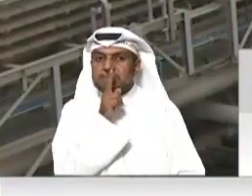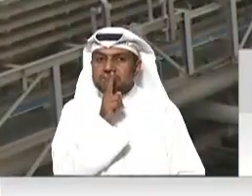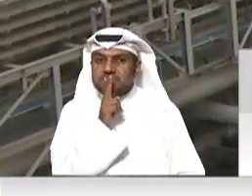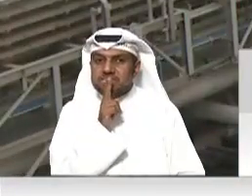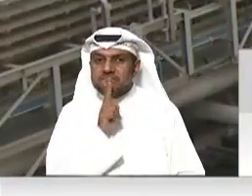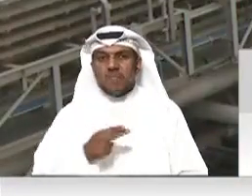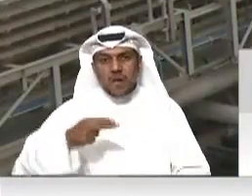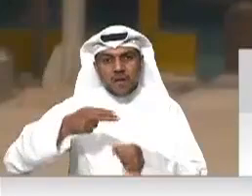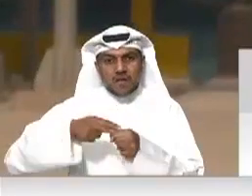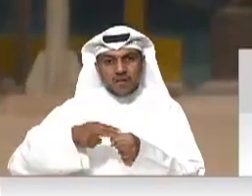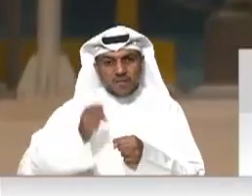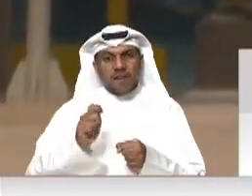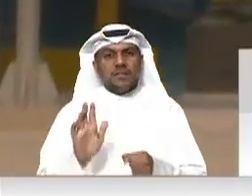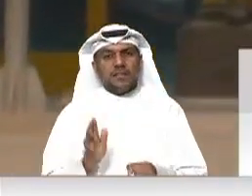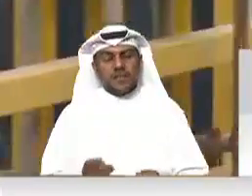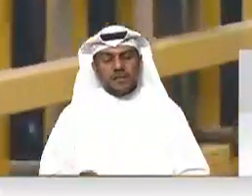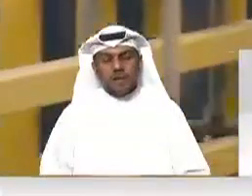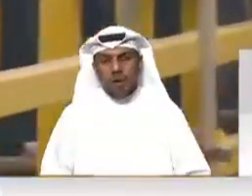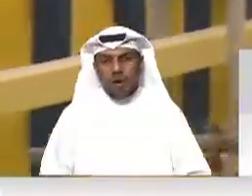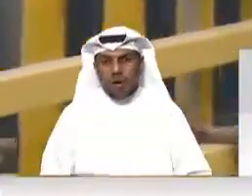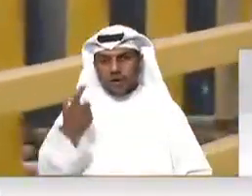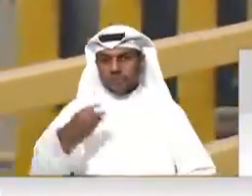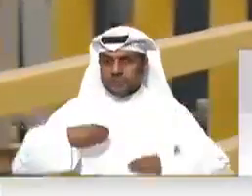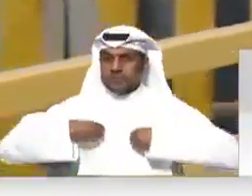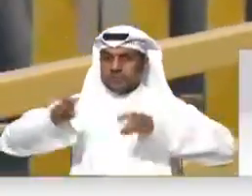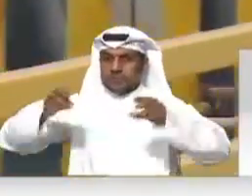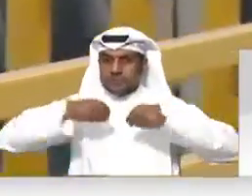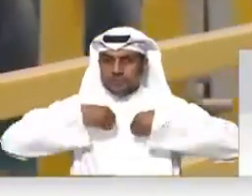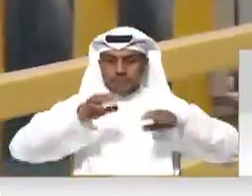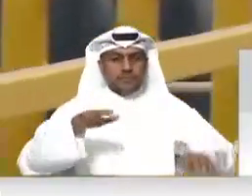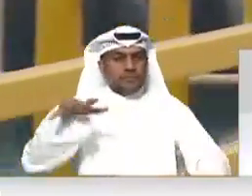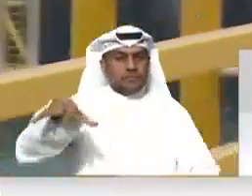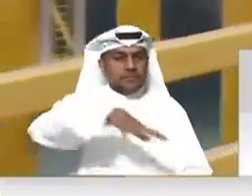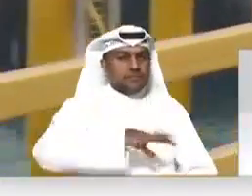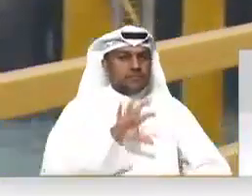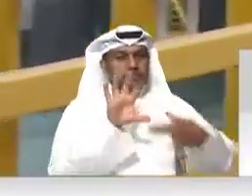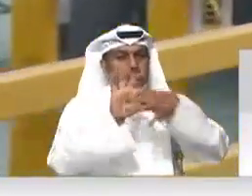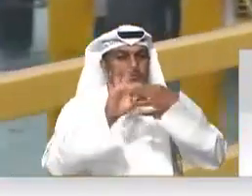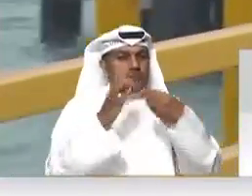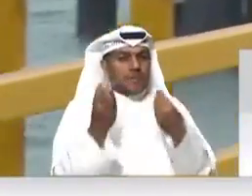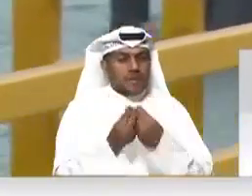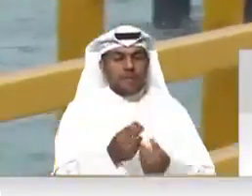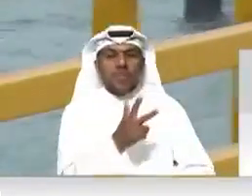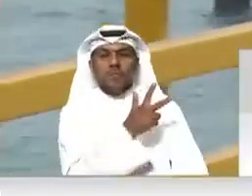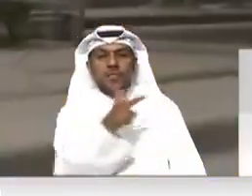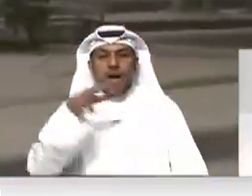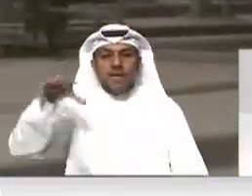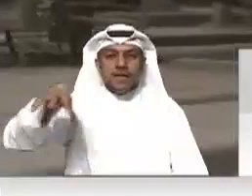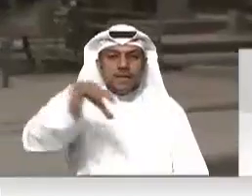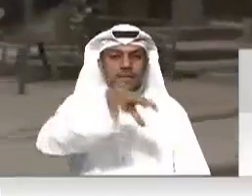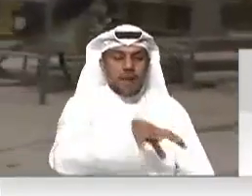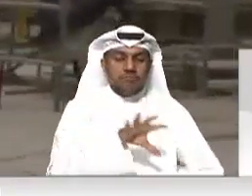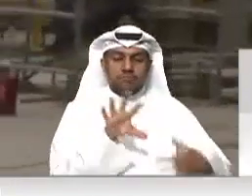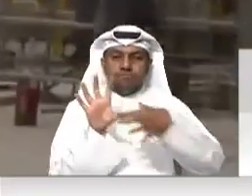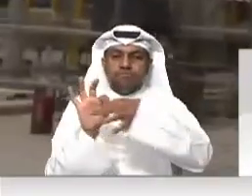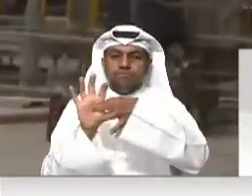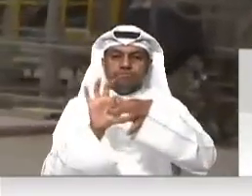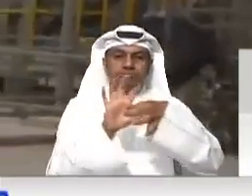إذ تم تزويد 18 دولة من هذه المنتجات عن طريق 68 شحنة